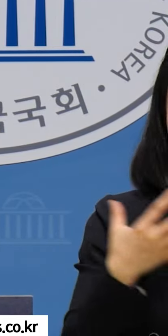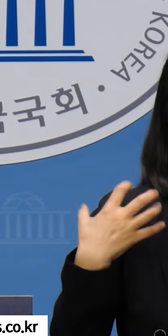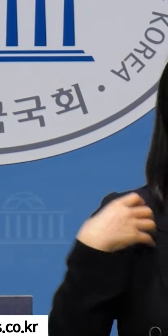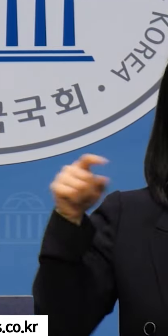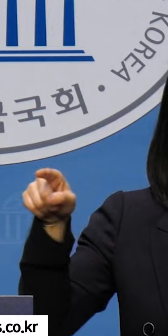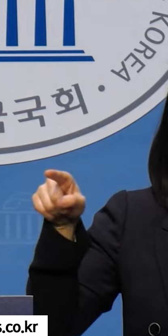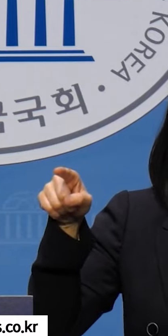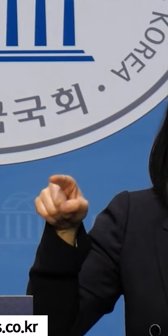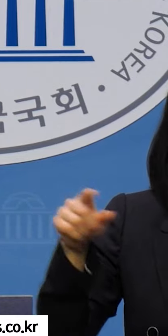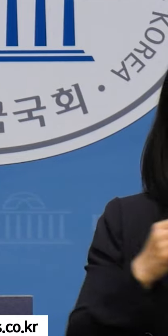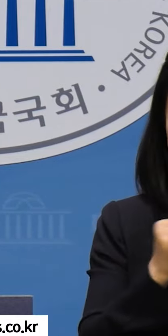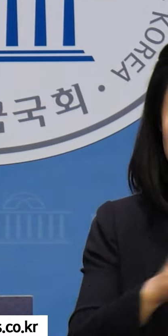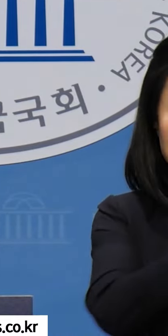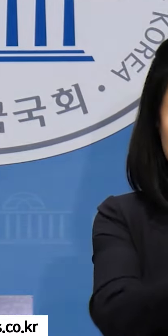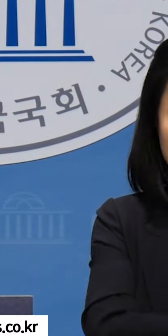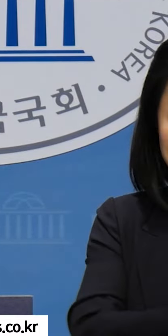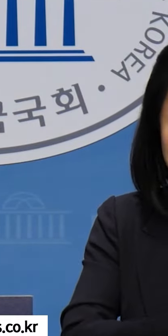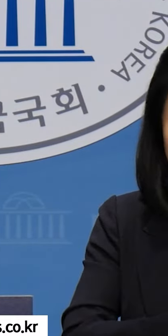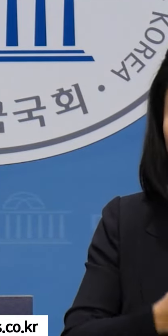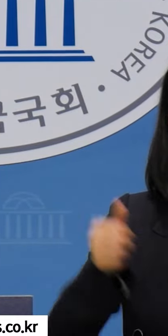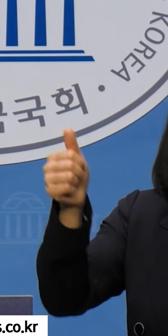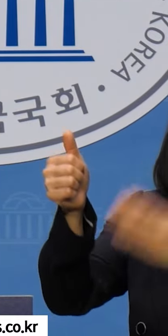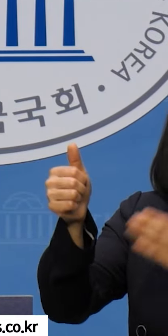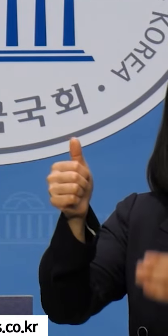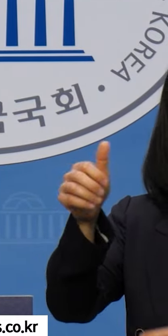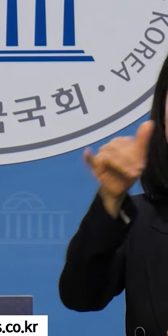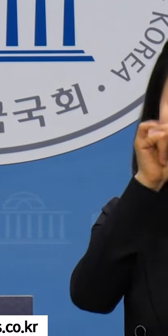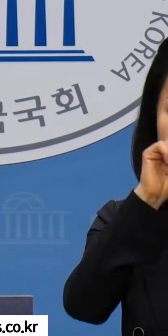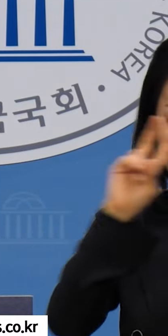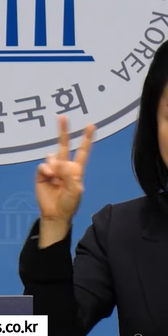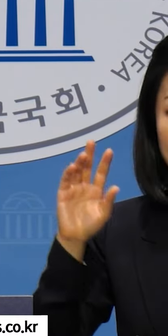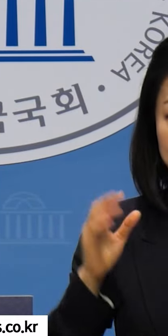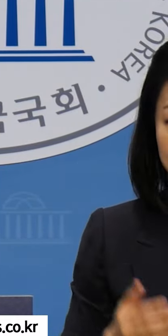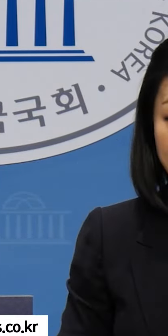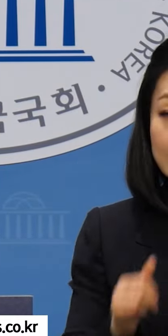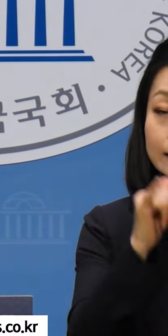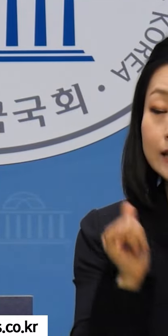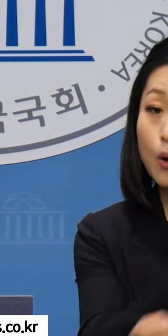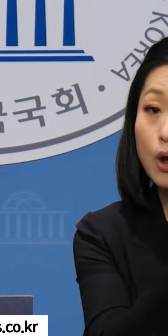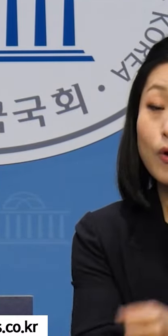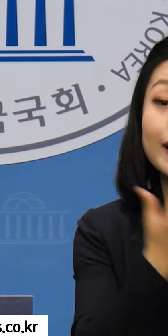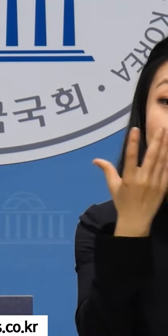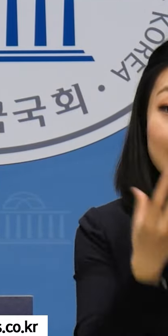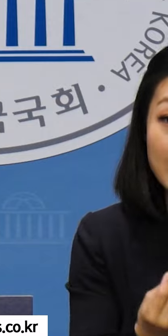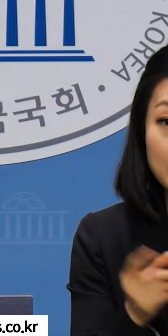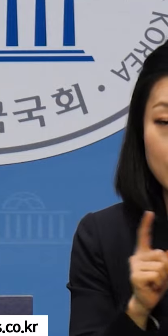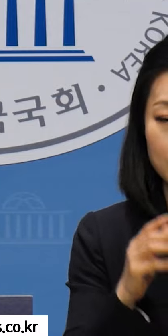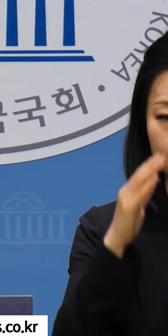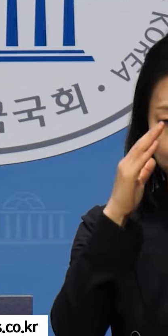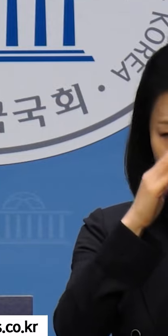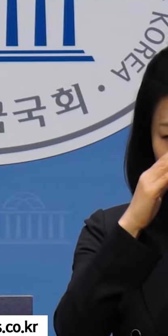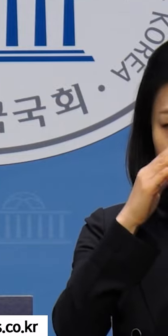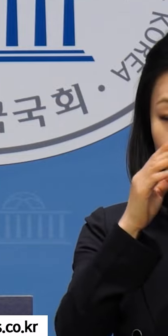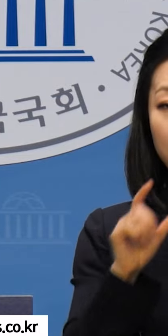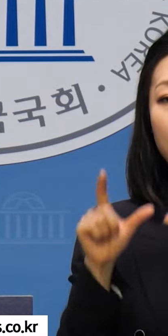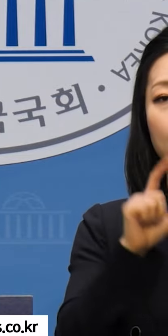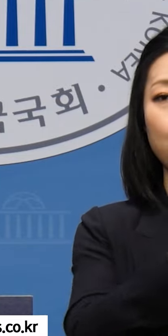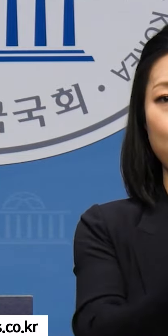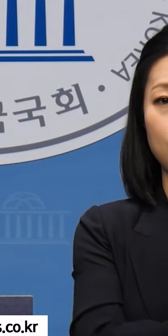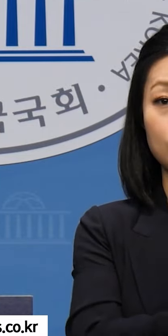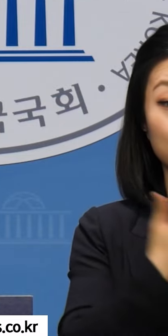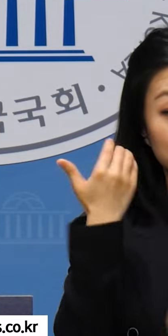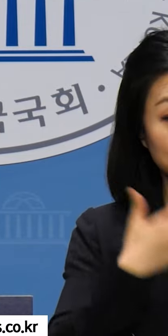권리로서 요구할 수 있어야 한다 는 것입니다 사회권의 대표적인 예는 주거권 누구나